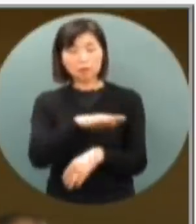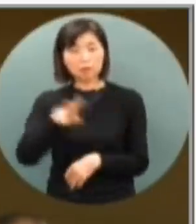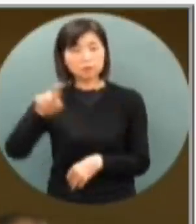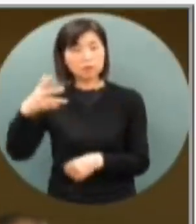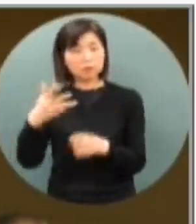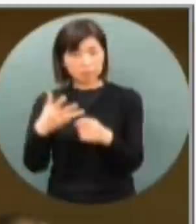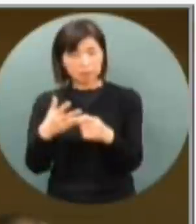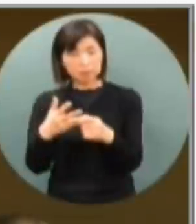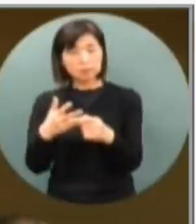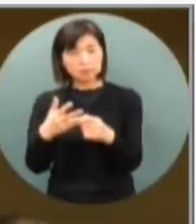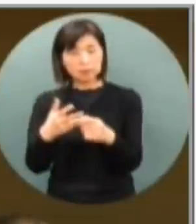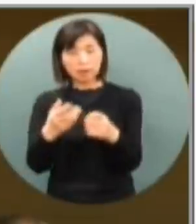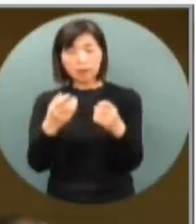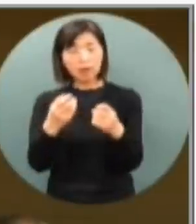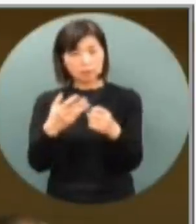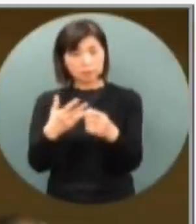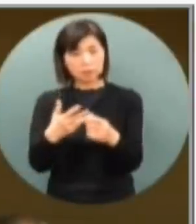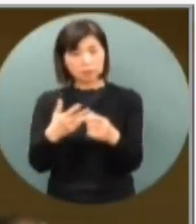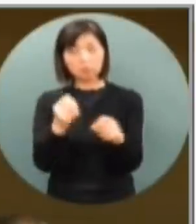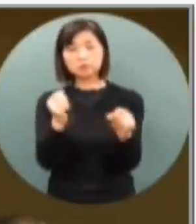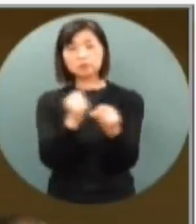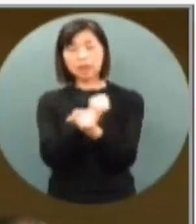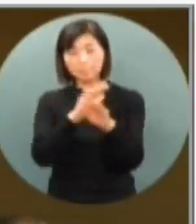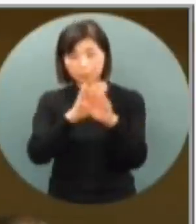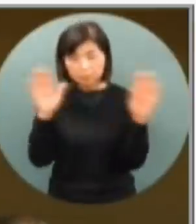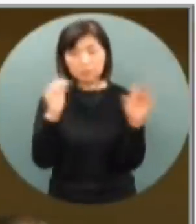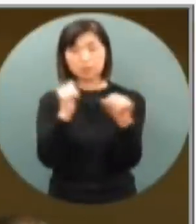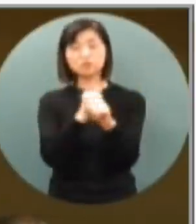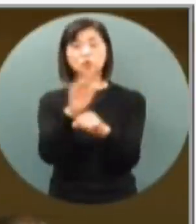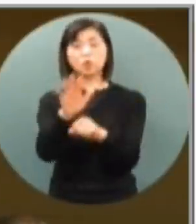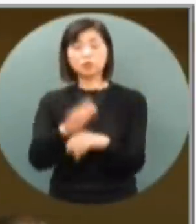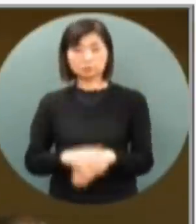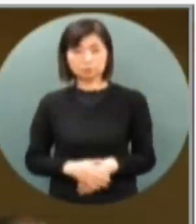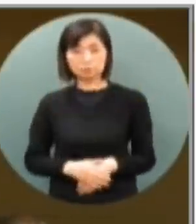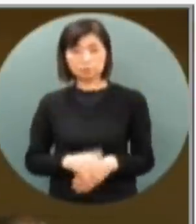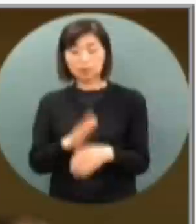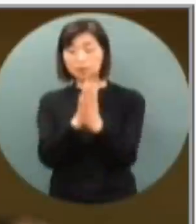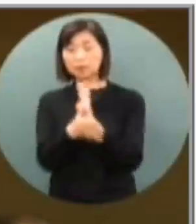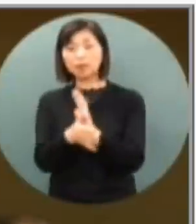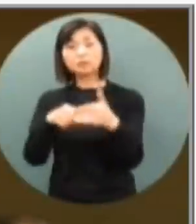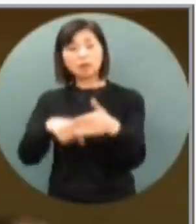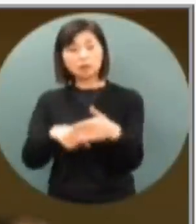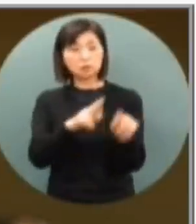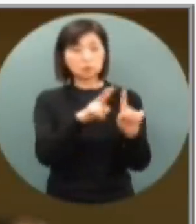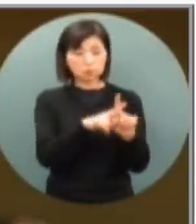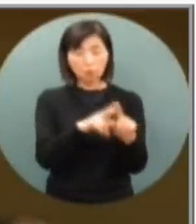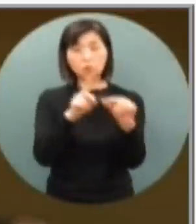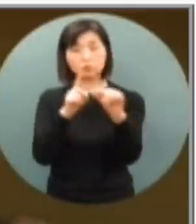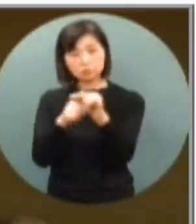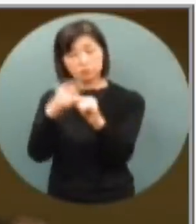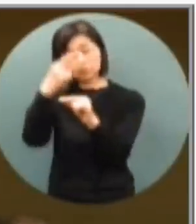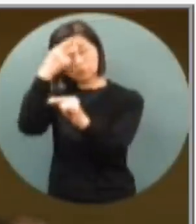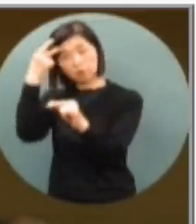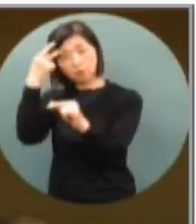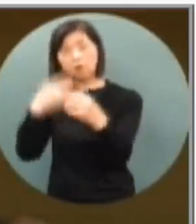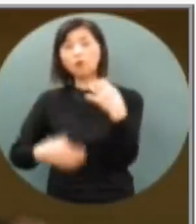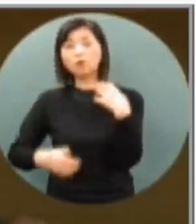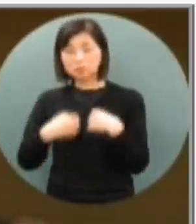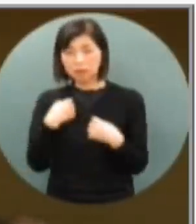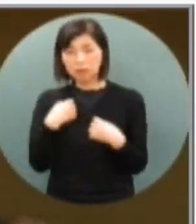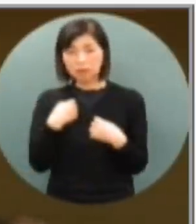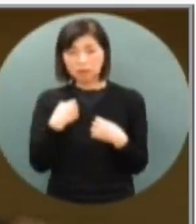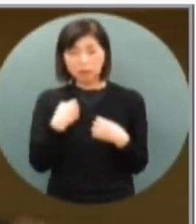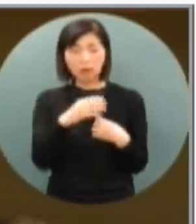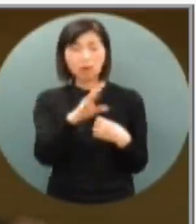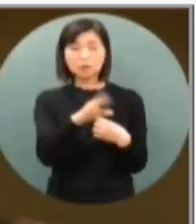事業でございますけれども、こちらにつきましては、県内の小学校、小学生や高校生が療養所を訪問